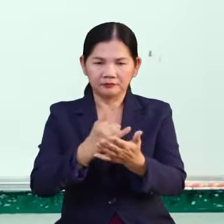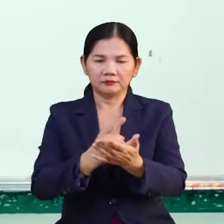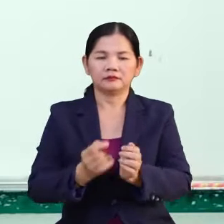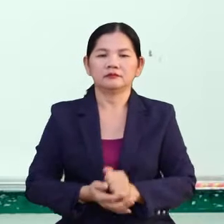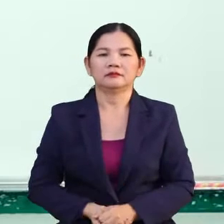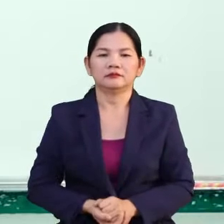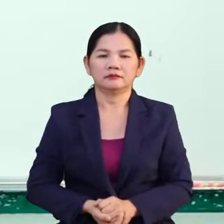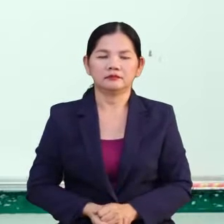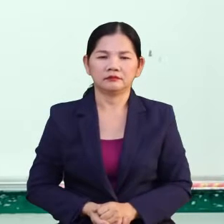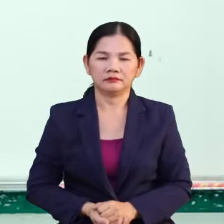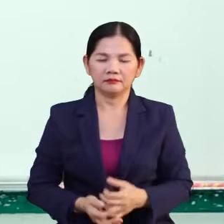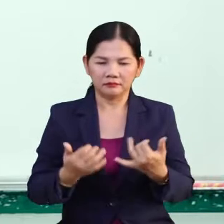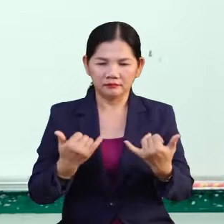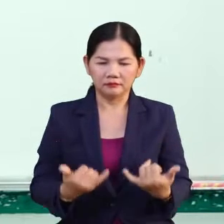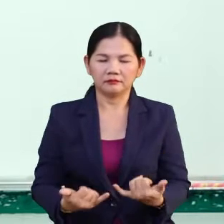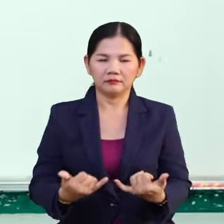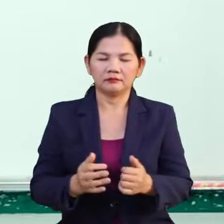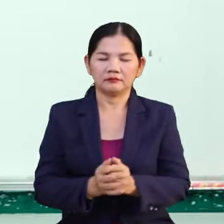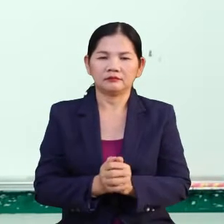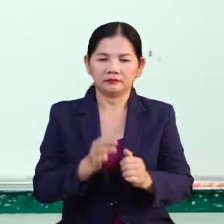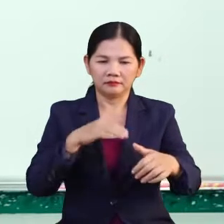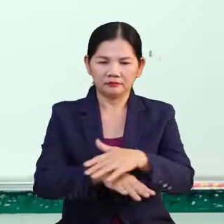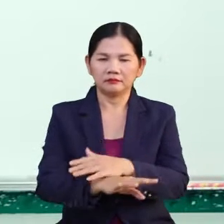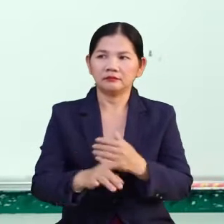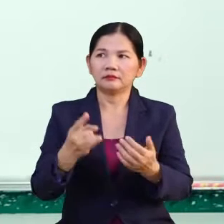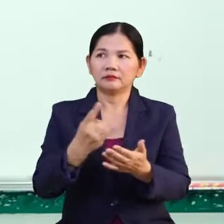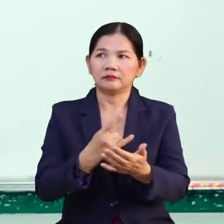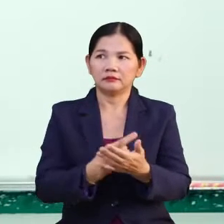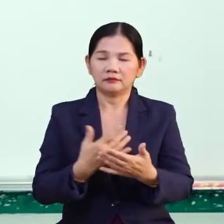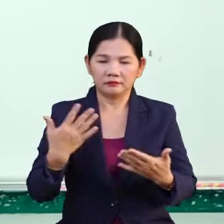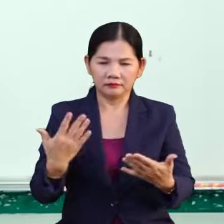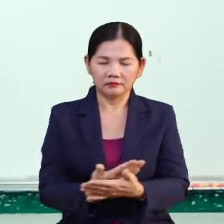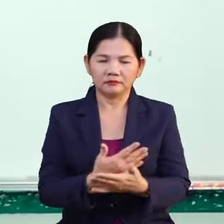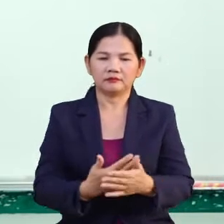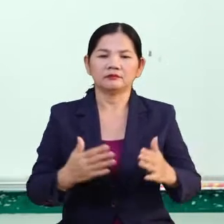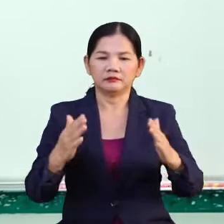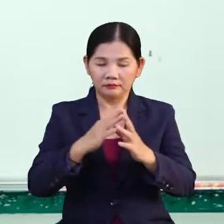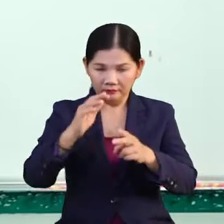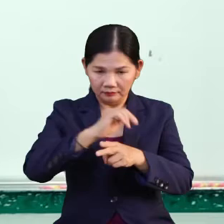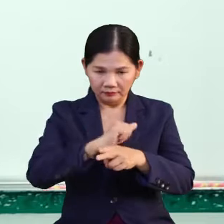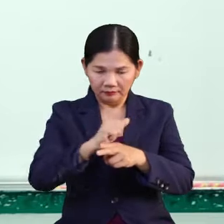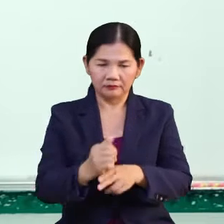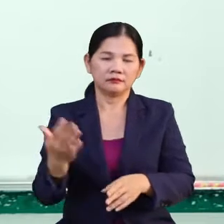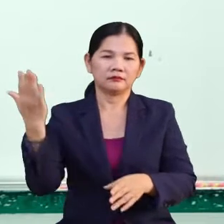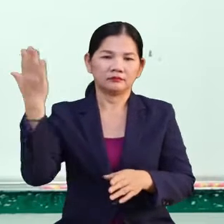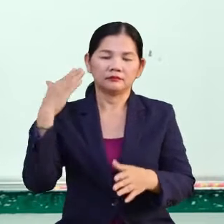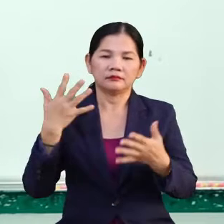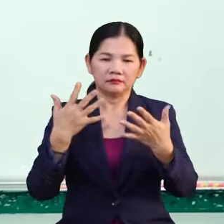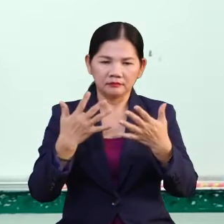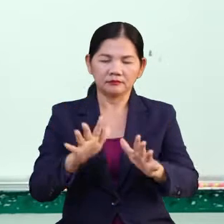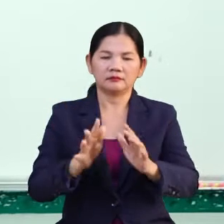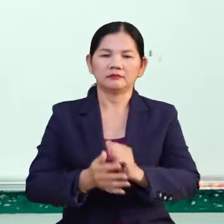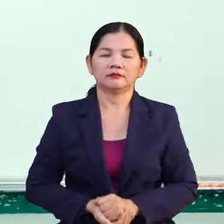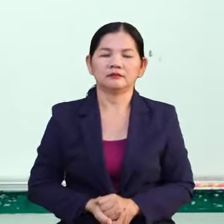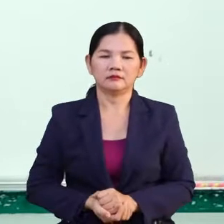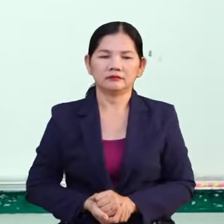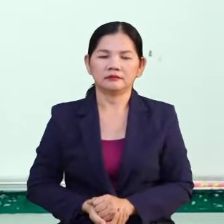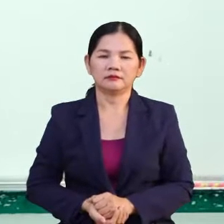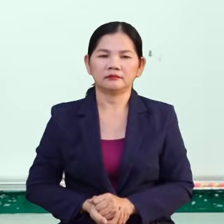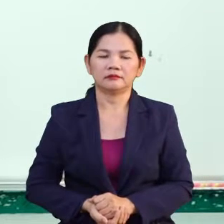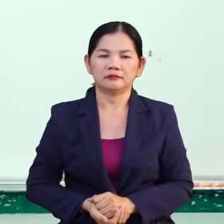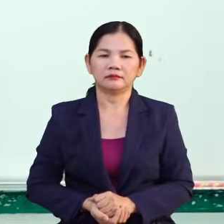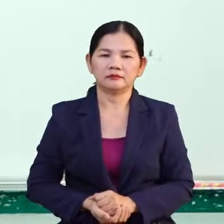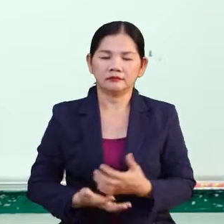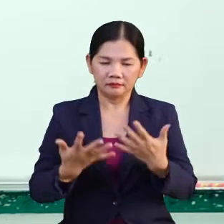ងចាសឥឡូវនេះចាសមុននឹងចូលមេរៀនថ្មីតើកិច្ចការផ្ទះអ្នកគ្រូដាក់ថ្ងៃមុនកូនបានធ្វើរួចរាល់នៅកូន